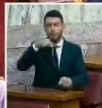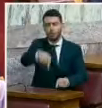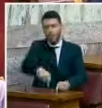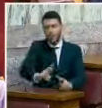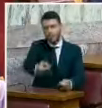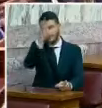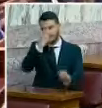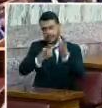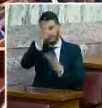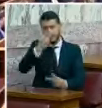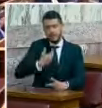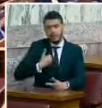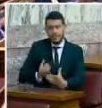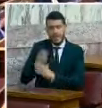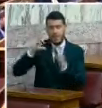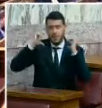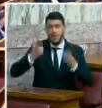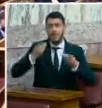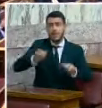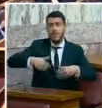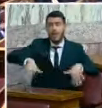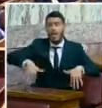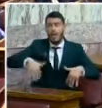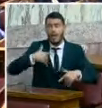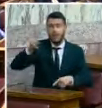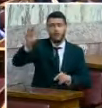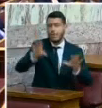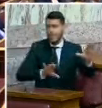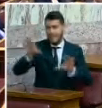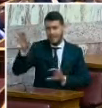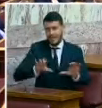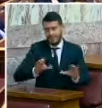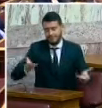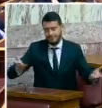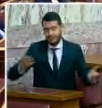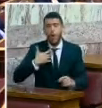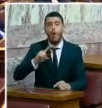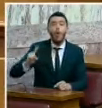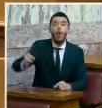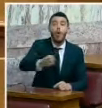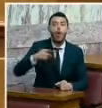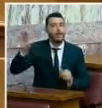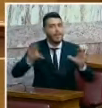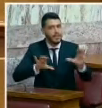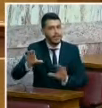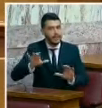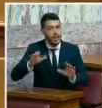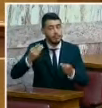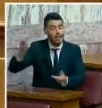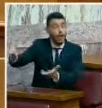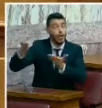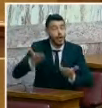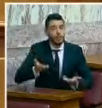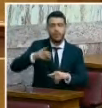εμείς τρομάζουμε επενδυτές. Καλοδεχούμενοι. Κύριε Τσίπρα, είναι όλοι οι επενδυτές οι οποίοι θέλουν να επενδύσουν στη χώρα μας. Και είναι καλοδεχούμενοι για τον